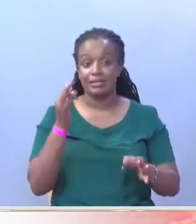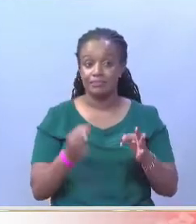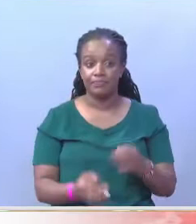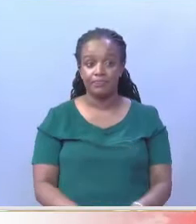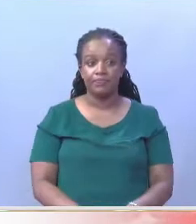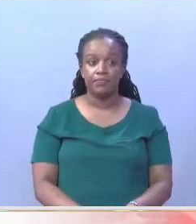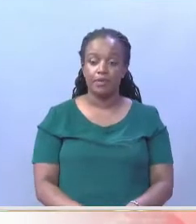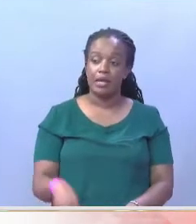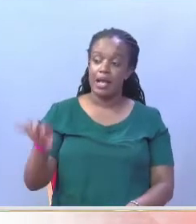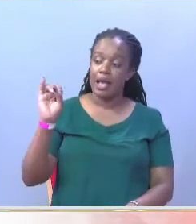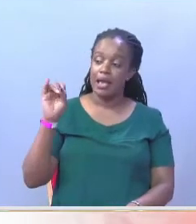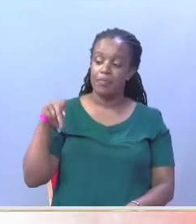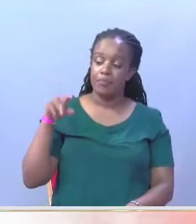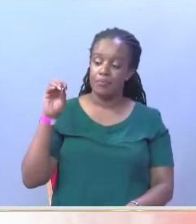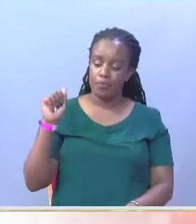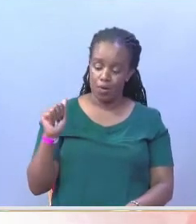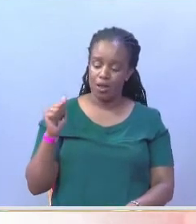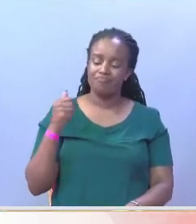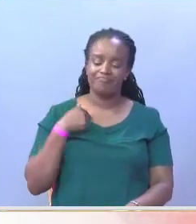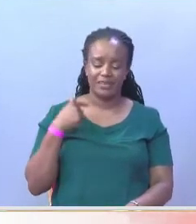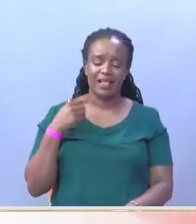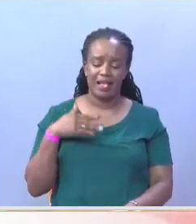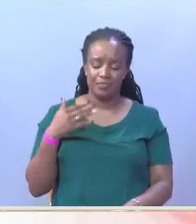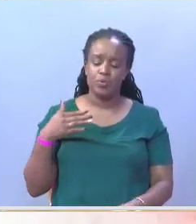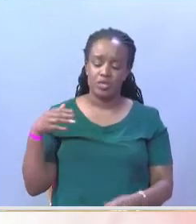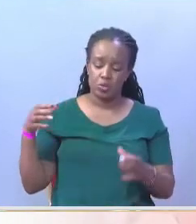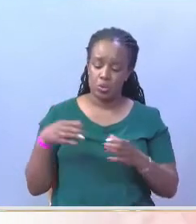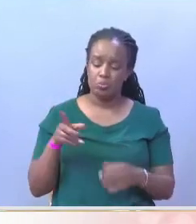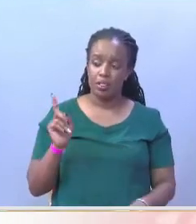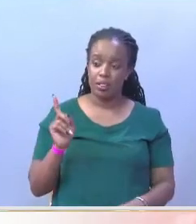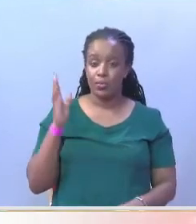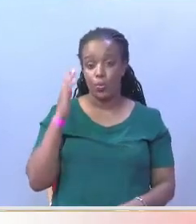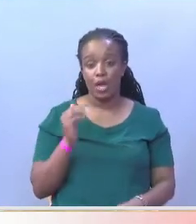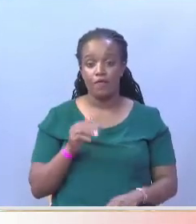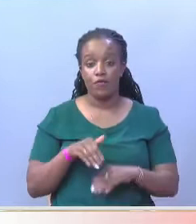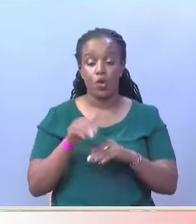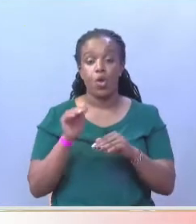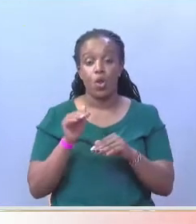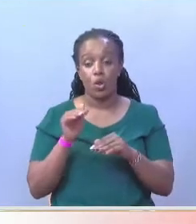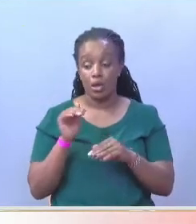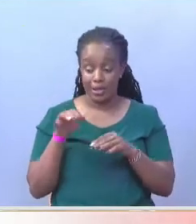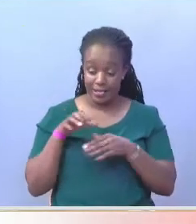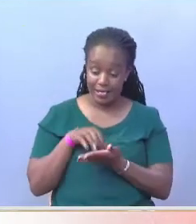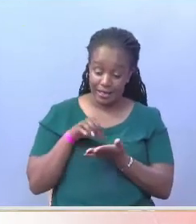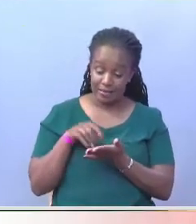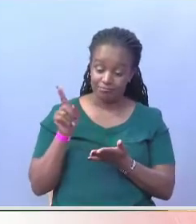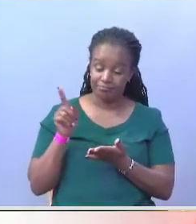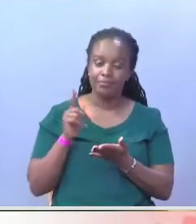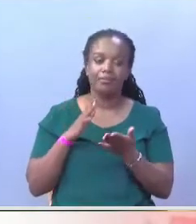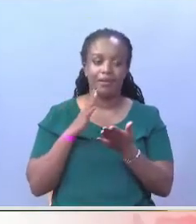IPOA nimefurahia sana sababu kimekuja kufuatilia hiyo kesi na haki itatendeka.